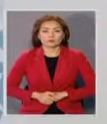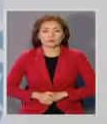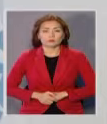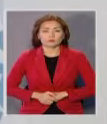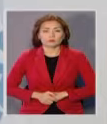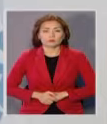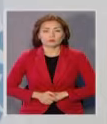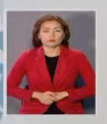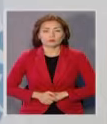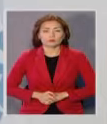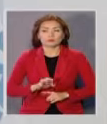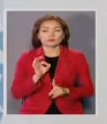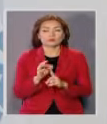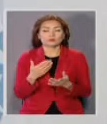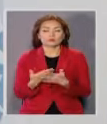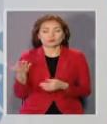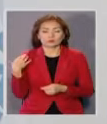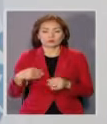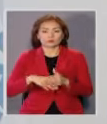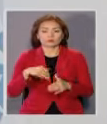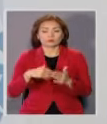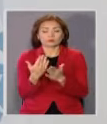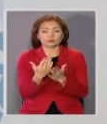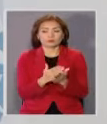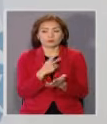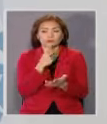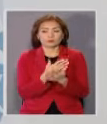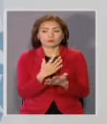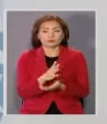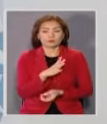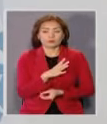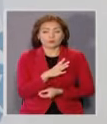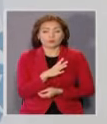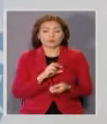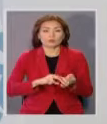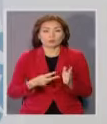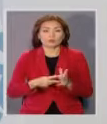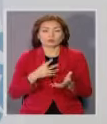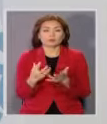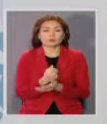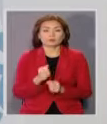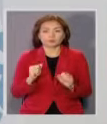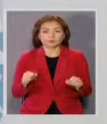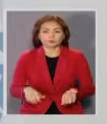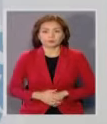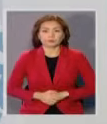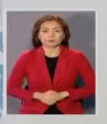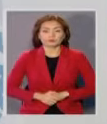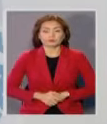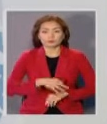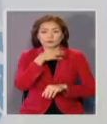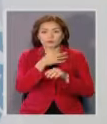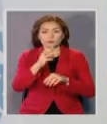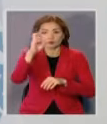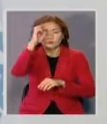Бір отырыстың мақсаты осыған дейінгі сайлау алды бағдарламамызда көрсетілген индикаторлар, жоспарларымызға қол жеткізілу, сол бойынша жауапты